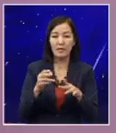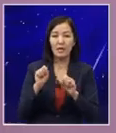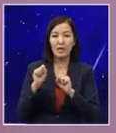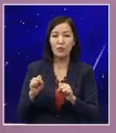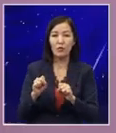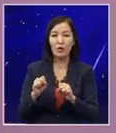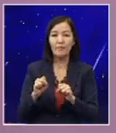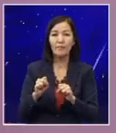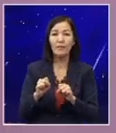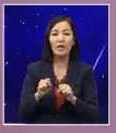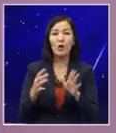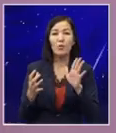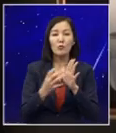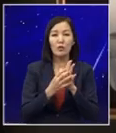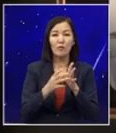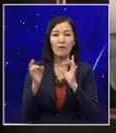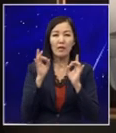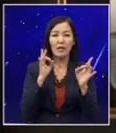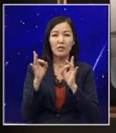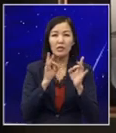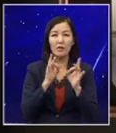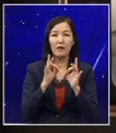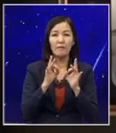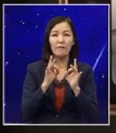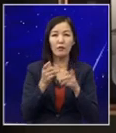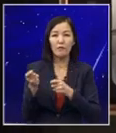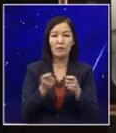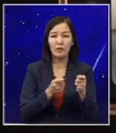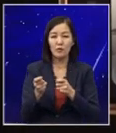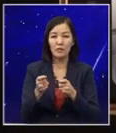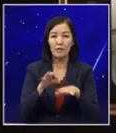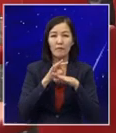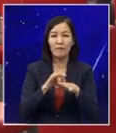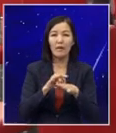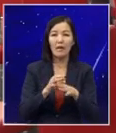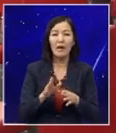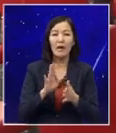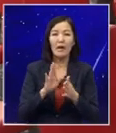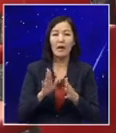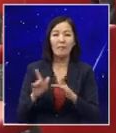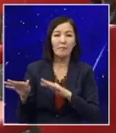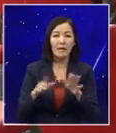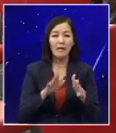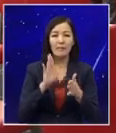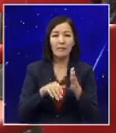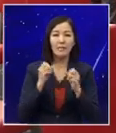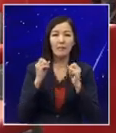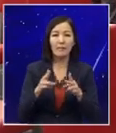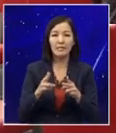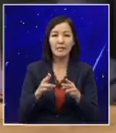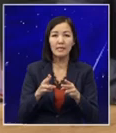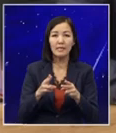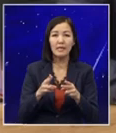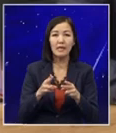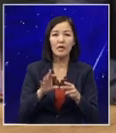наряду с установкой датчиков дыма сотрудниками управления ведется инструктаж жителей города о мерах безопасности, а также адресные обходы граждан